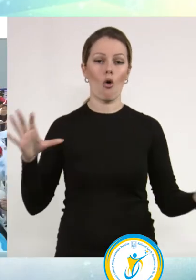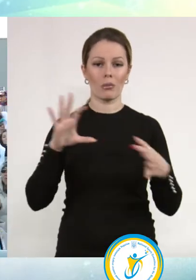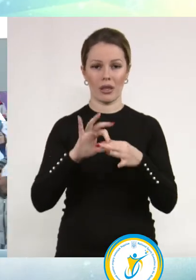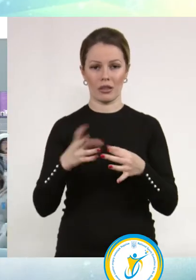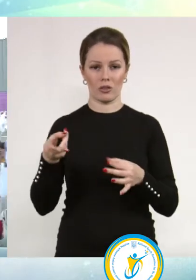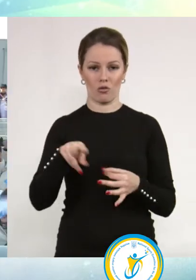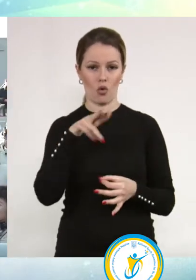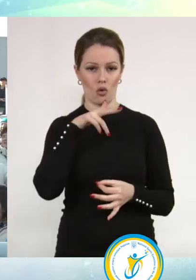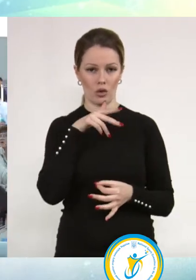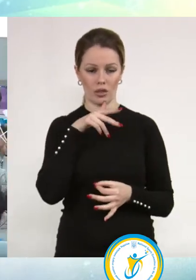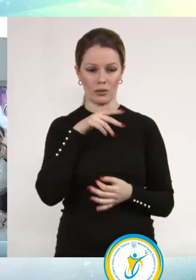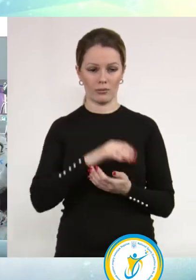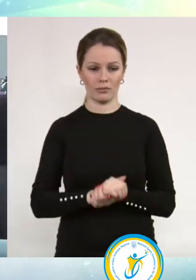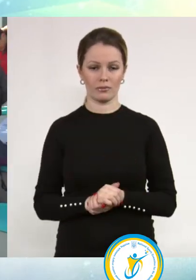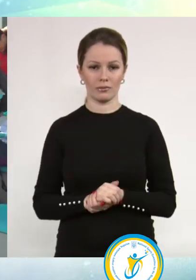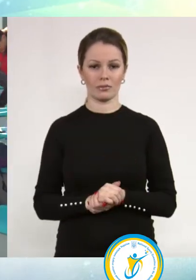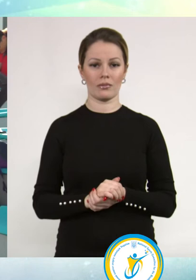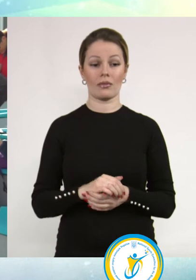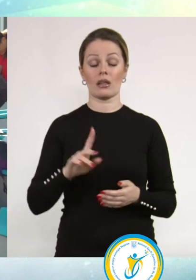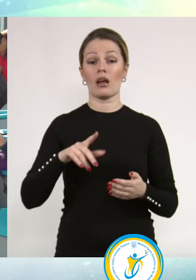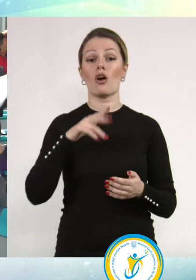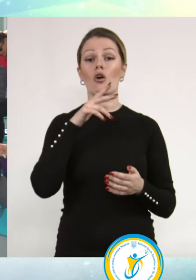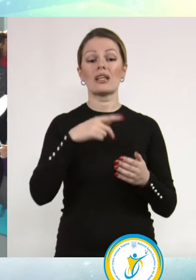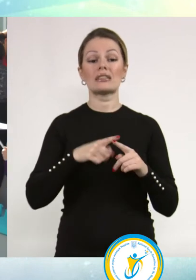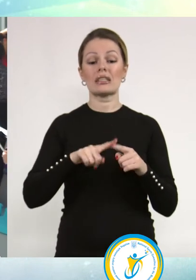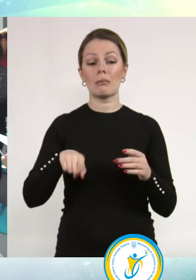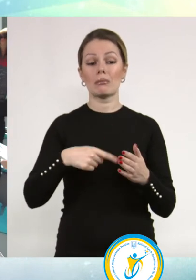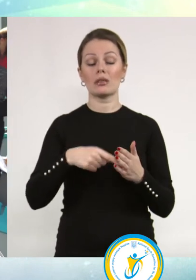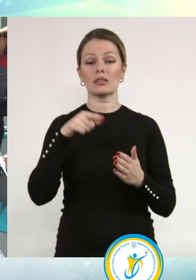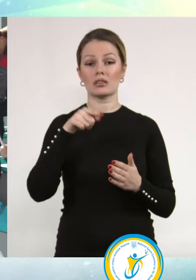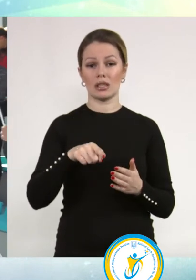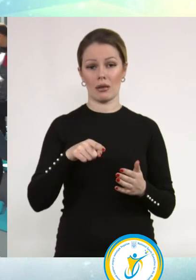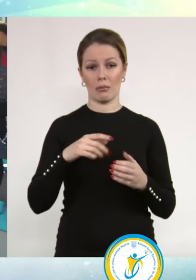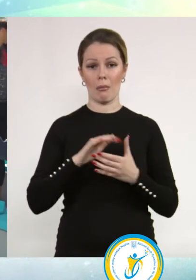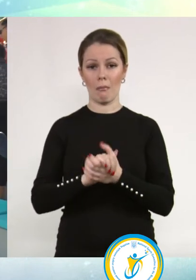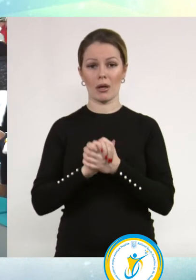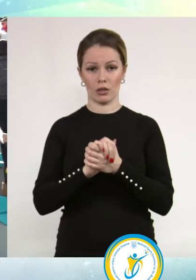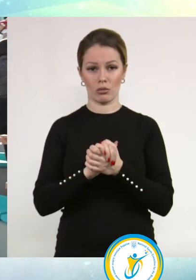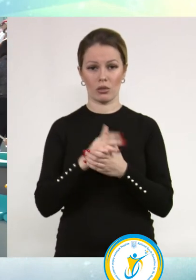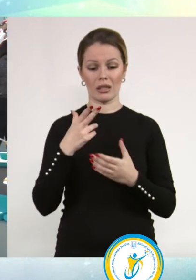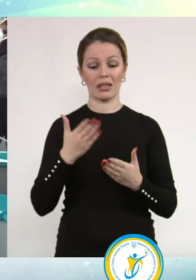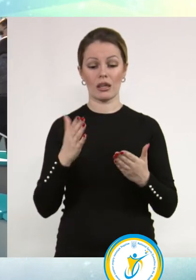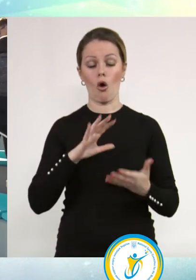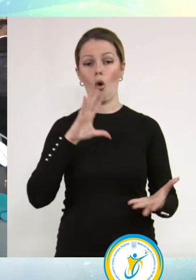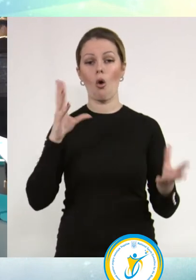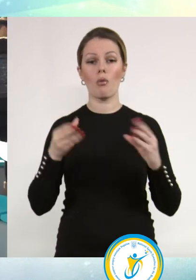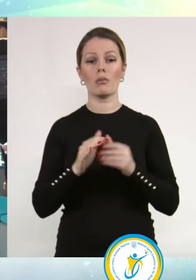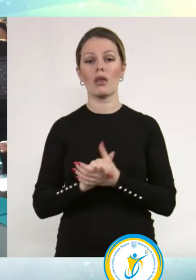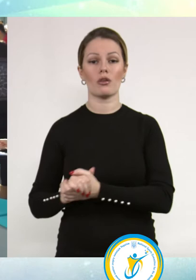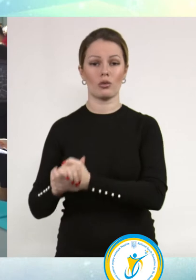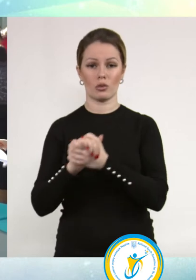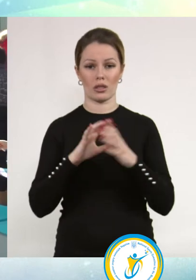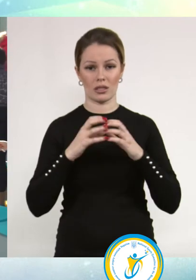за об'єднання двох Корей. Пхьончхан – це місце миру. Паралімпійські ігри об'єднують світ. А